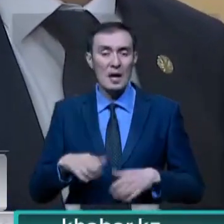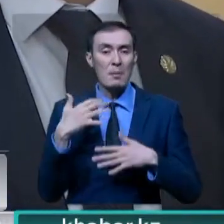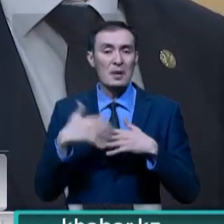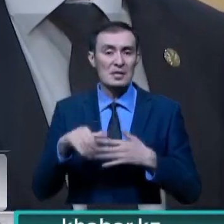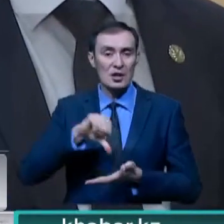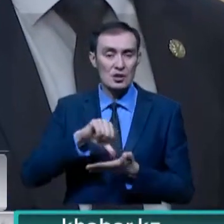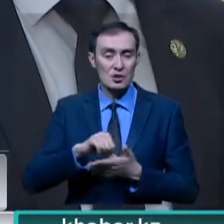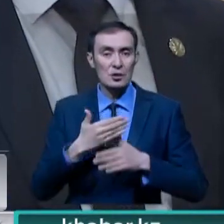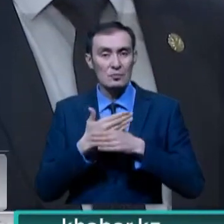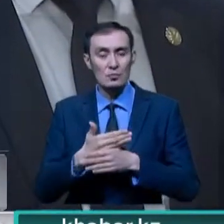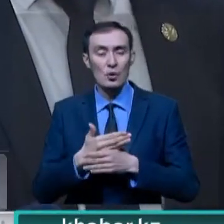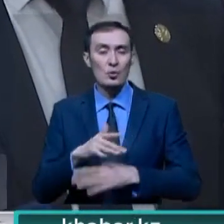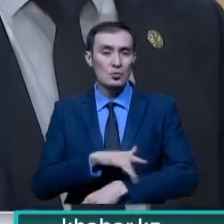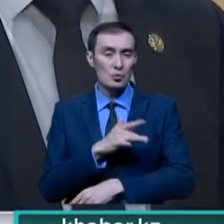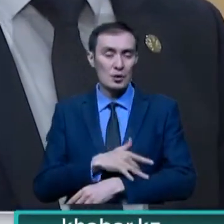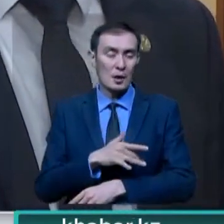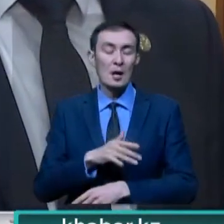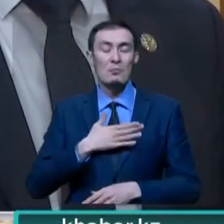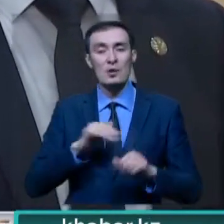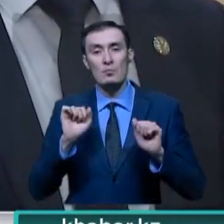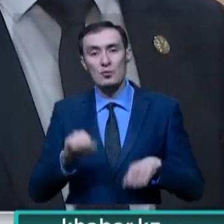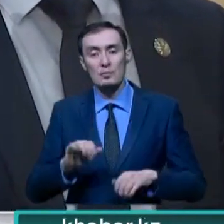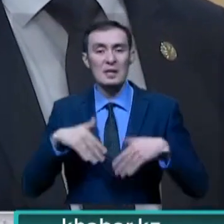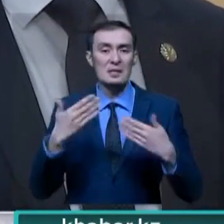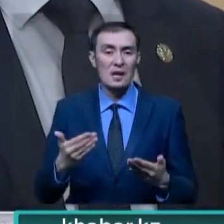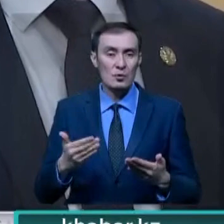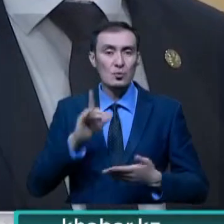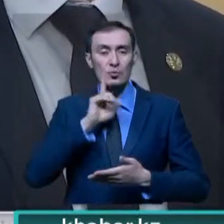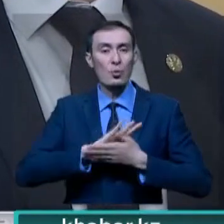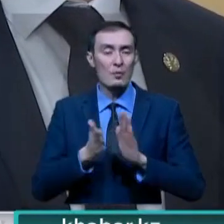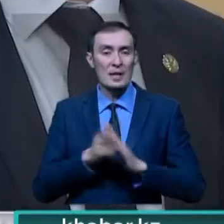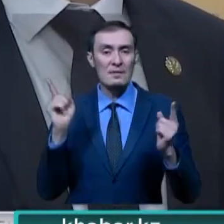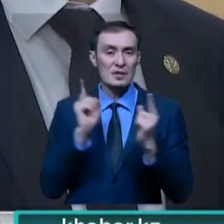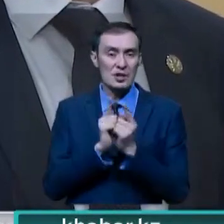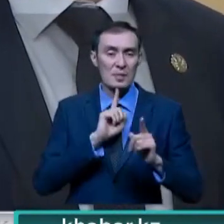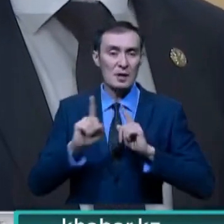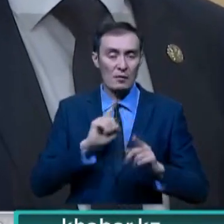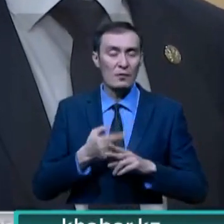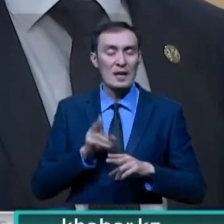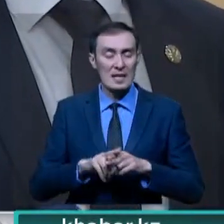посреднические услуги, посредниками выступить. Мы можем площадку предоставить для переговоров, если это понадобится.